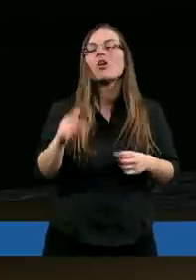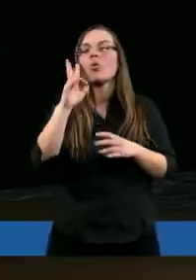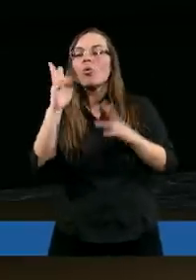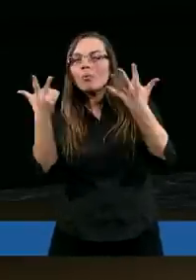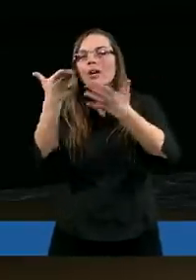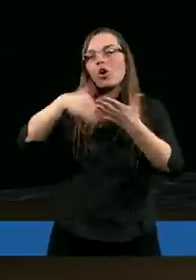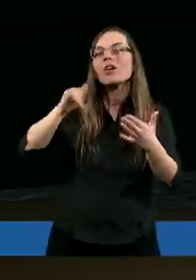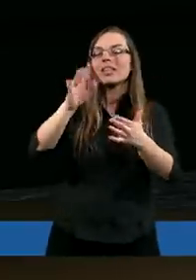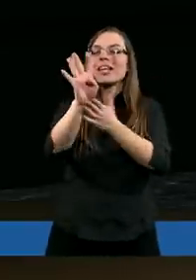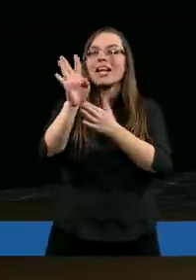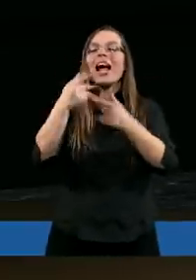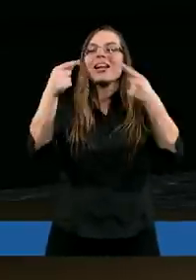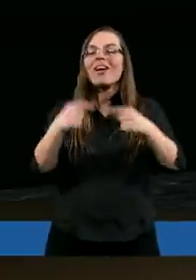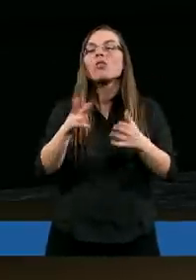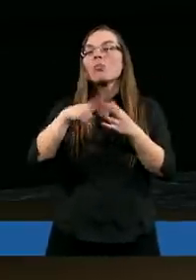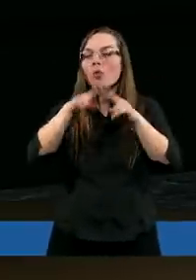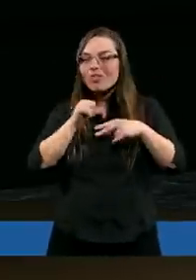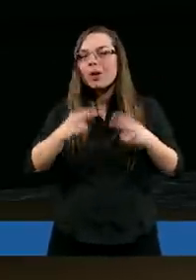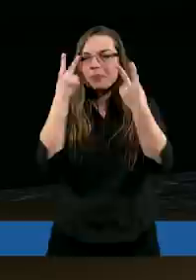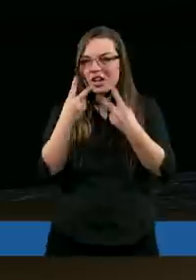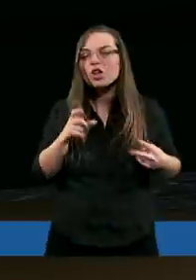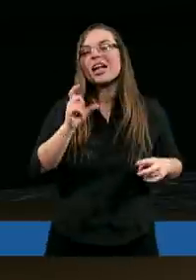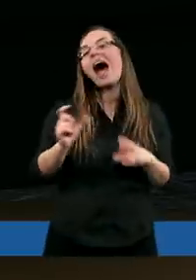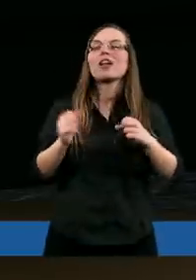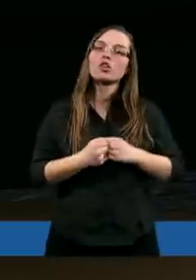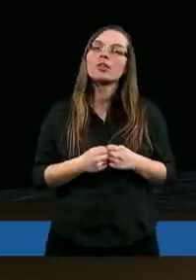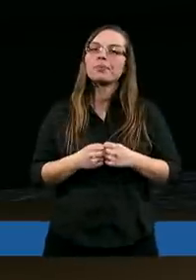14 werset, który pozwolę sobie przeczytać.